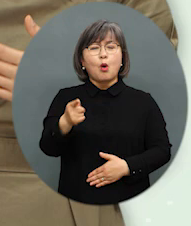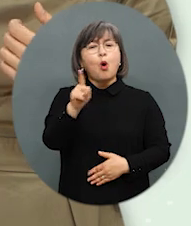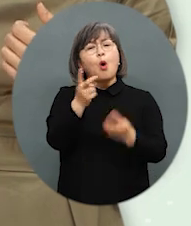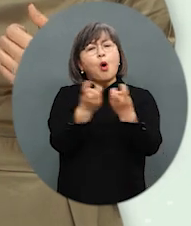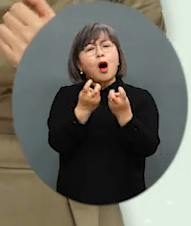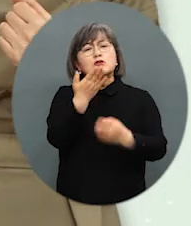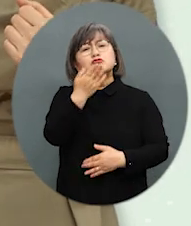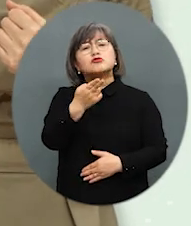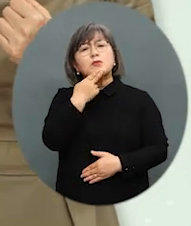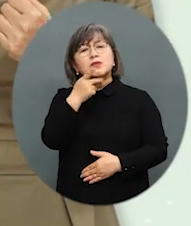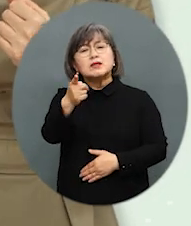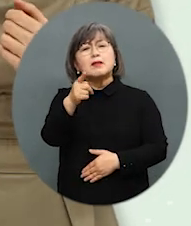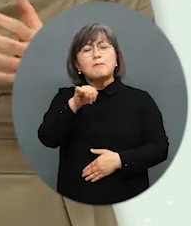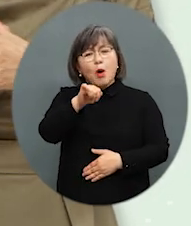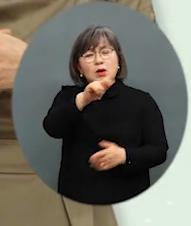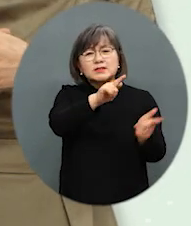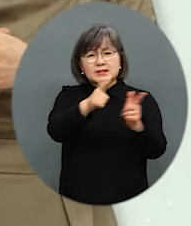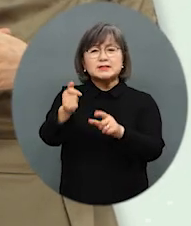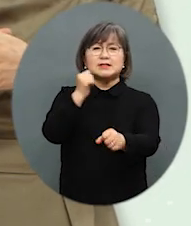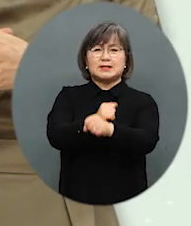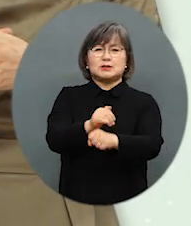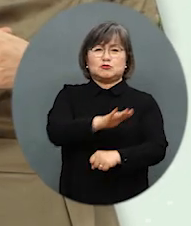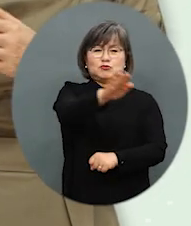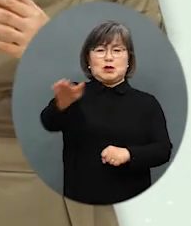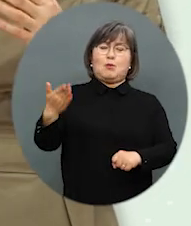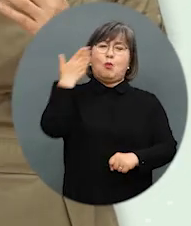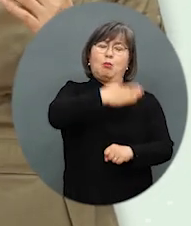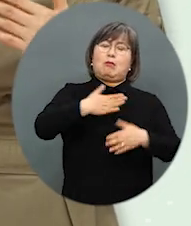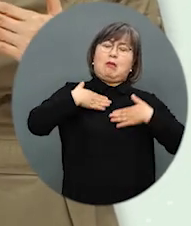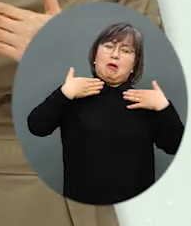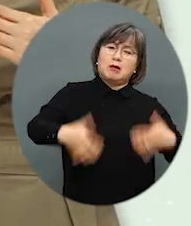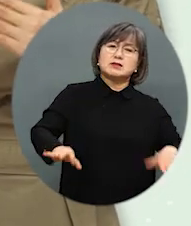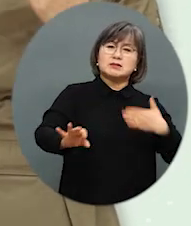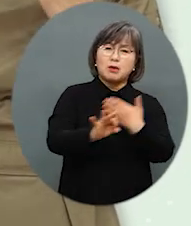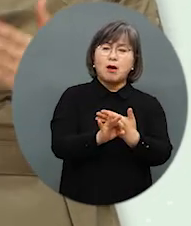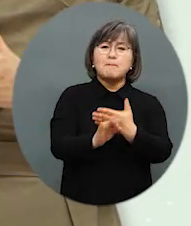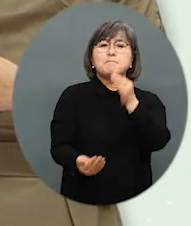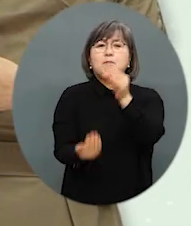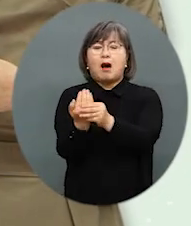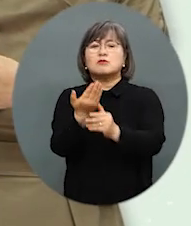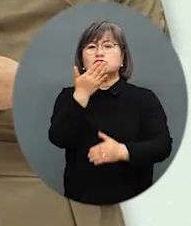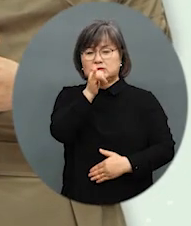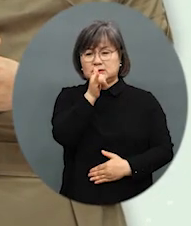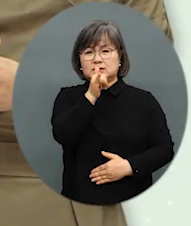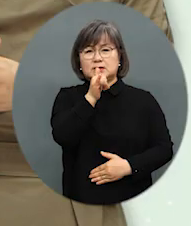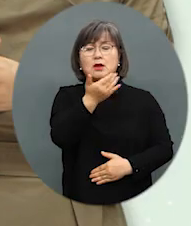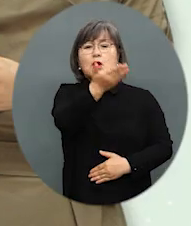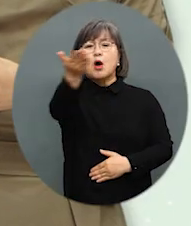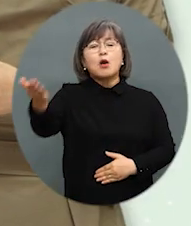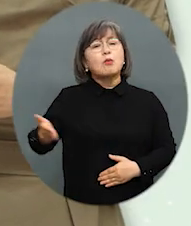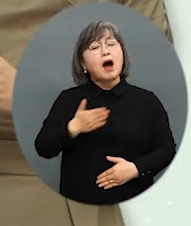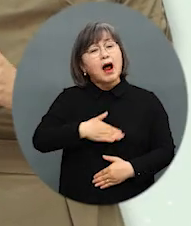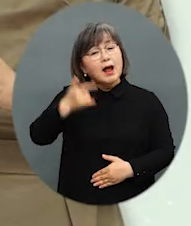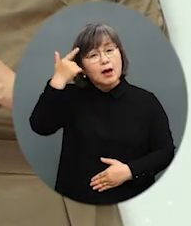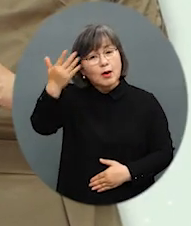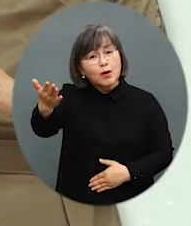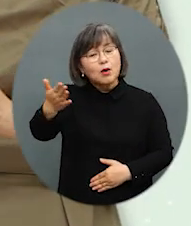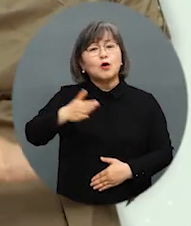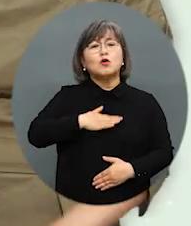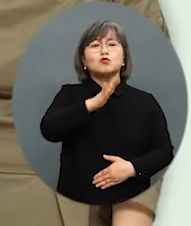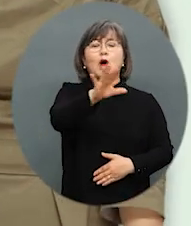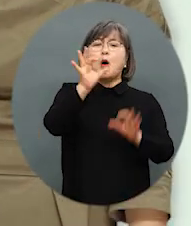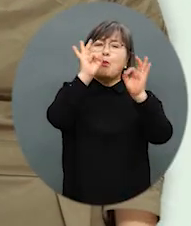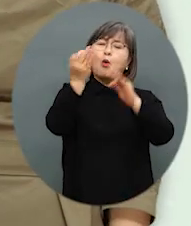들어와도 어떻게 할 수 없는 그러한 병원체들이 우리 몸이 약해지면 그때 병을 일으키는 거예요. 여러분 그거